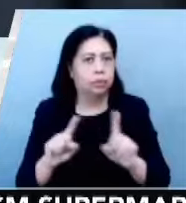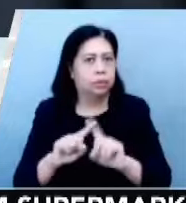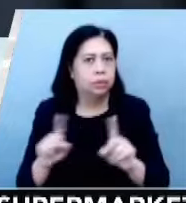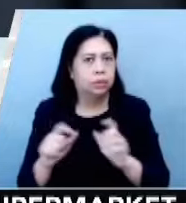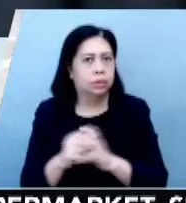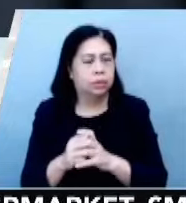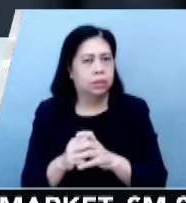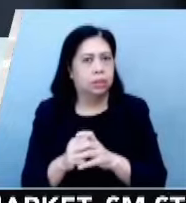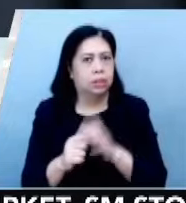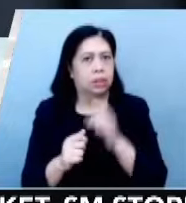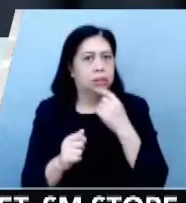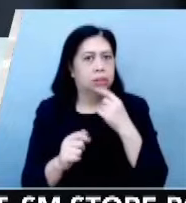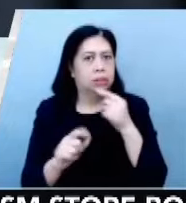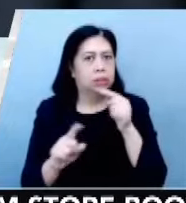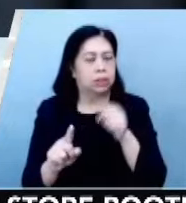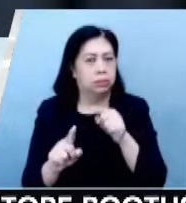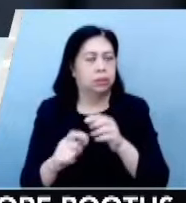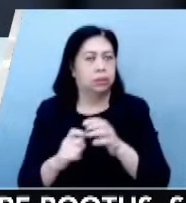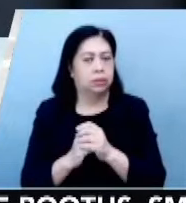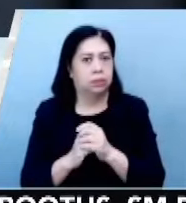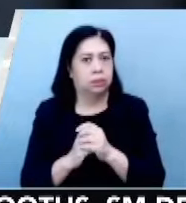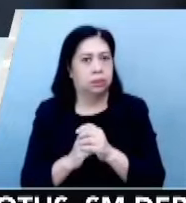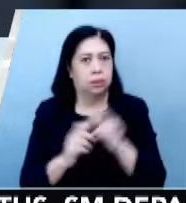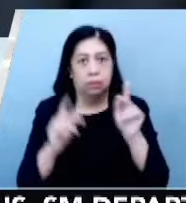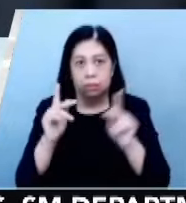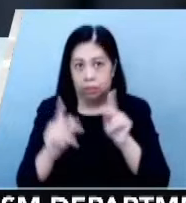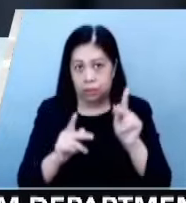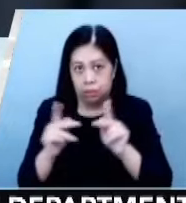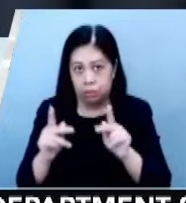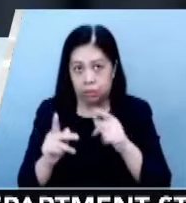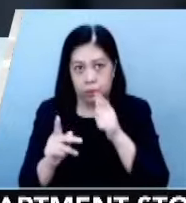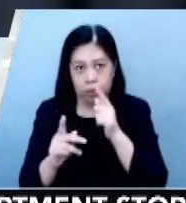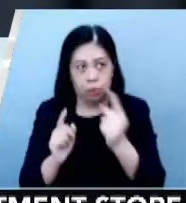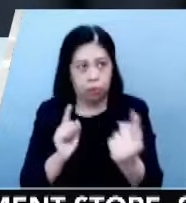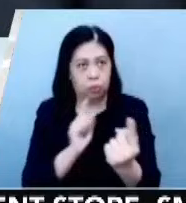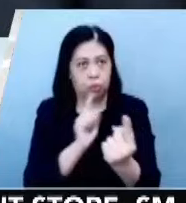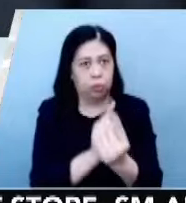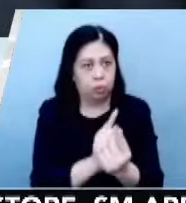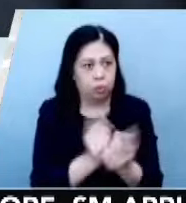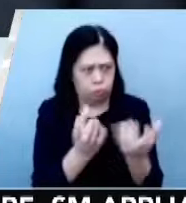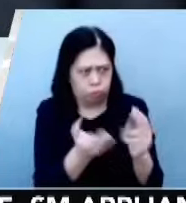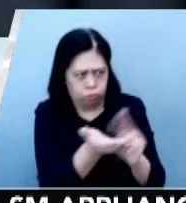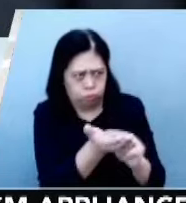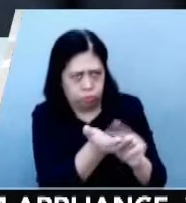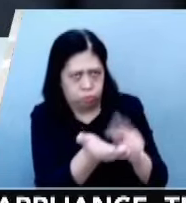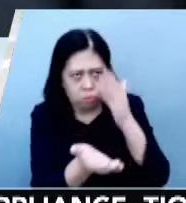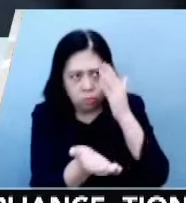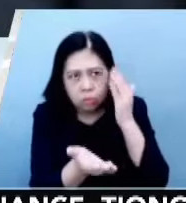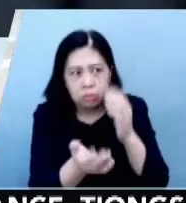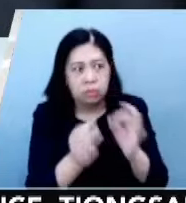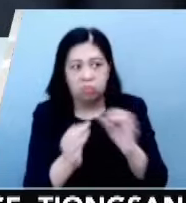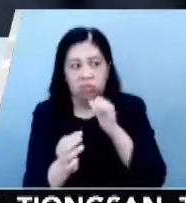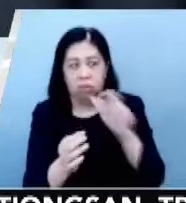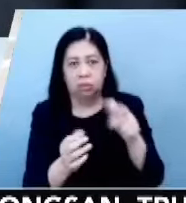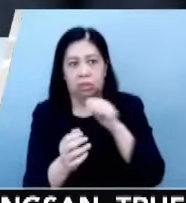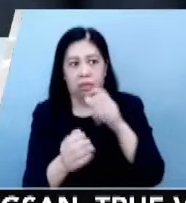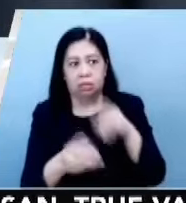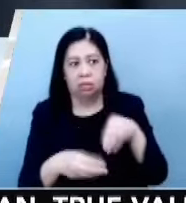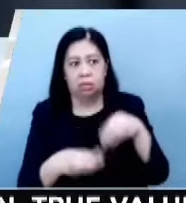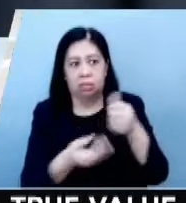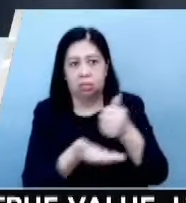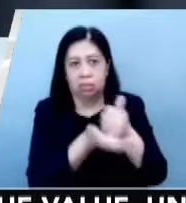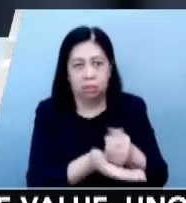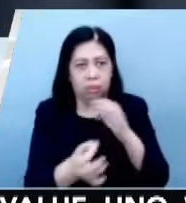pinpointing yung mga tao na lumapit sa kanila, nagpapapirma, hindi makakakuha ng ayuda kung hindi